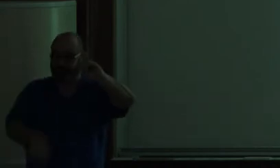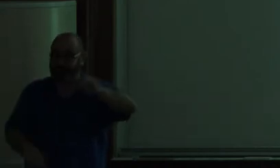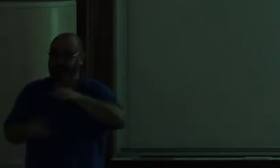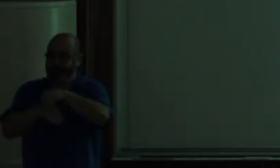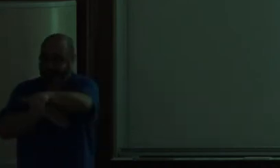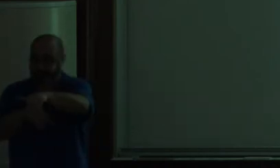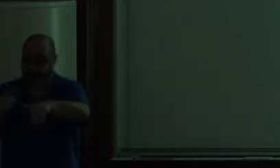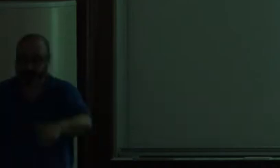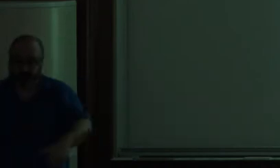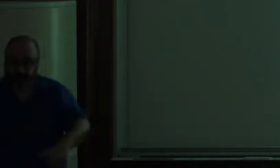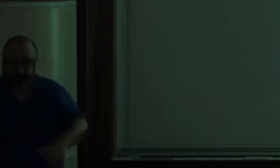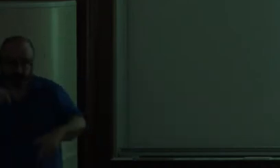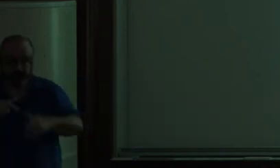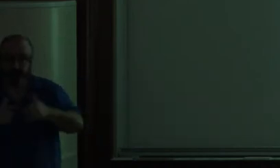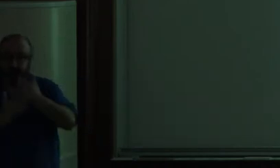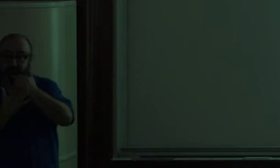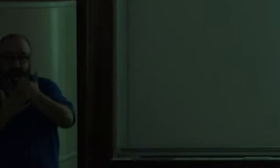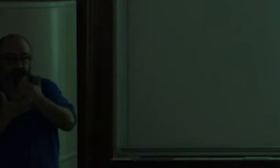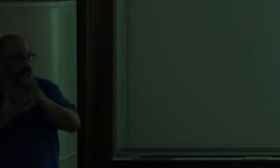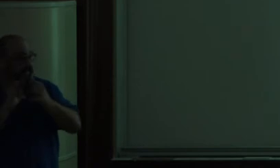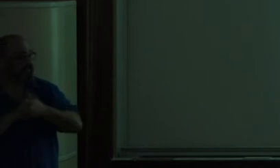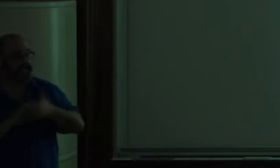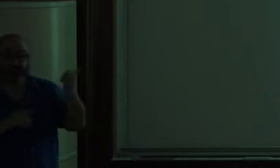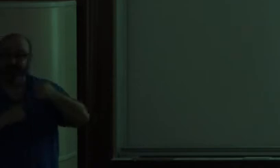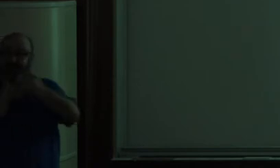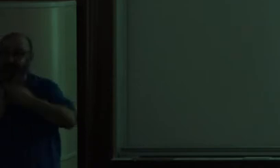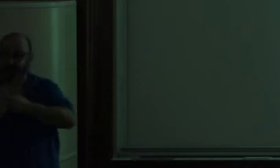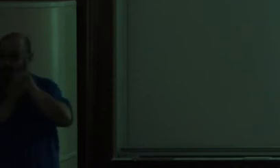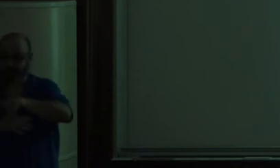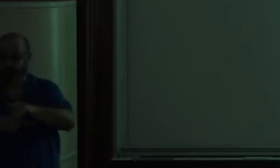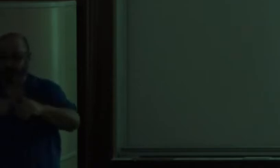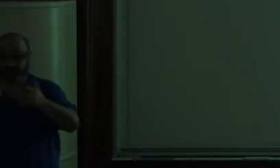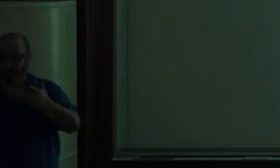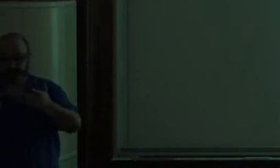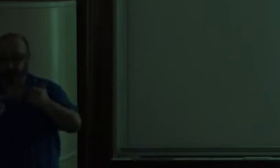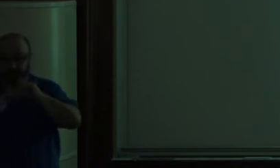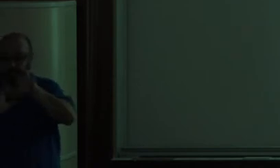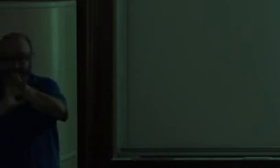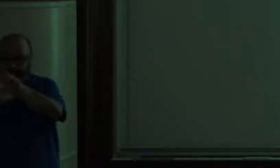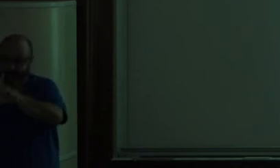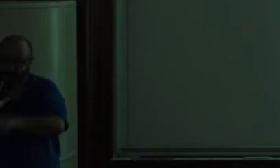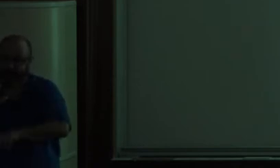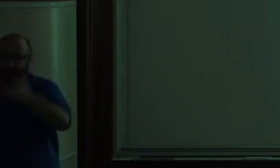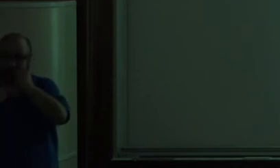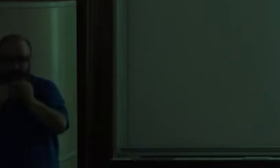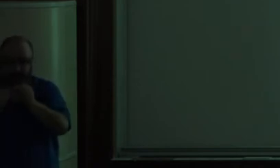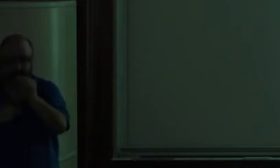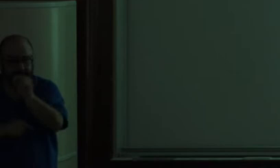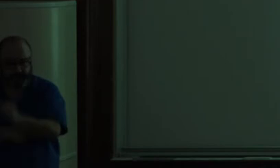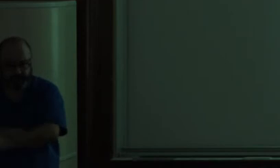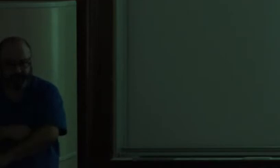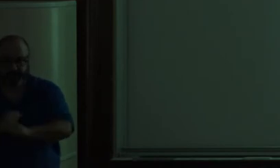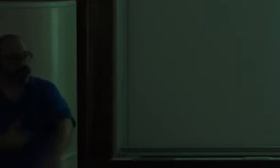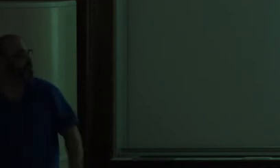vous pouvez toujours vous brosser. Hein. Eh bien... Quand on a un itérable, on peut tous récupérer le premier élément de la même manière.